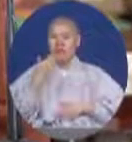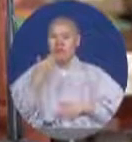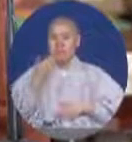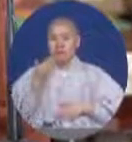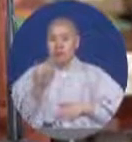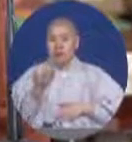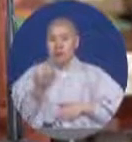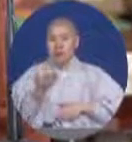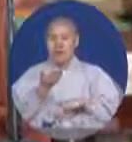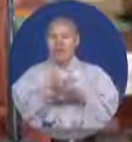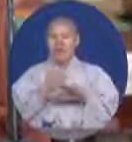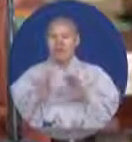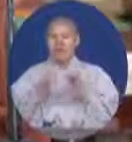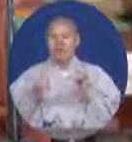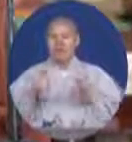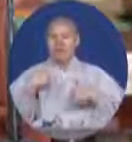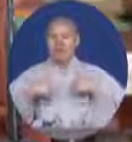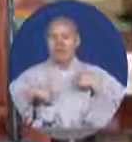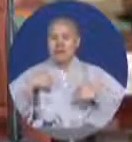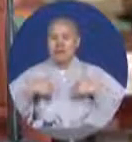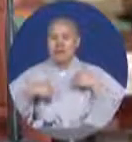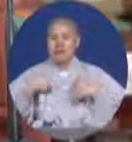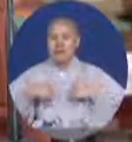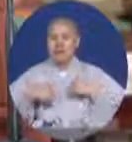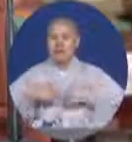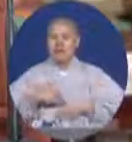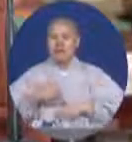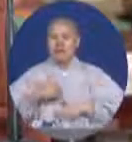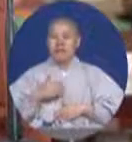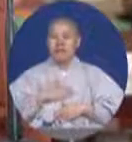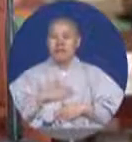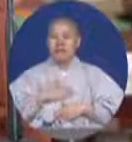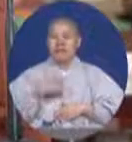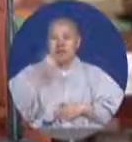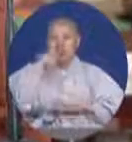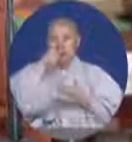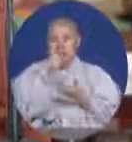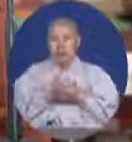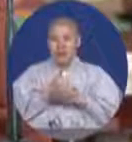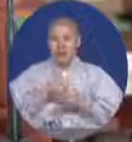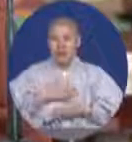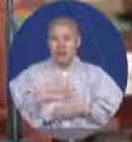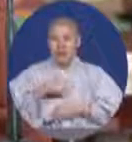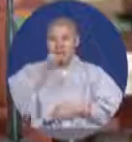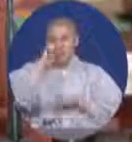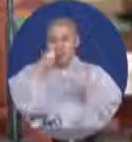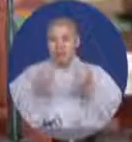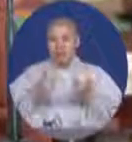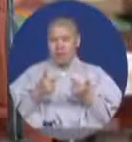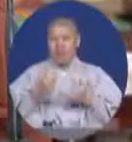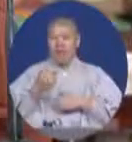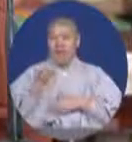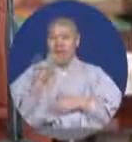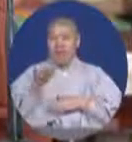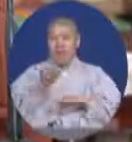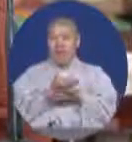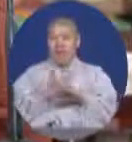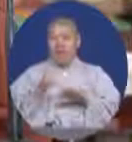즐거운 거. 이게 복입니다. 죄라는 건 뭐냐? 결국 나도 망치고 다른 사람도 망치는 게 그게 죄지요.